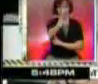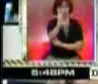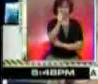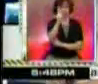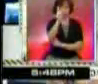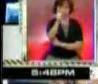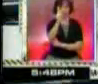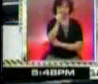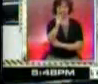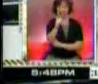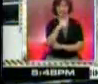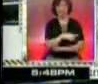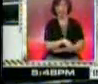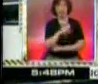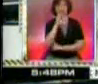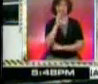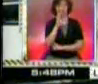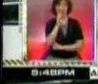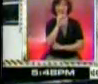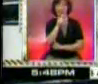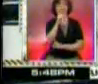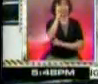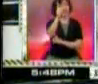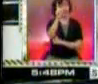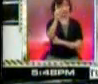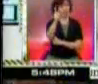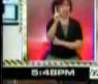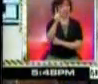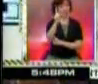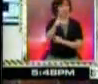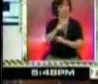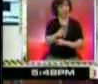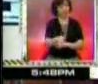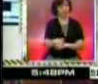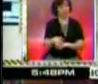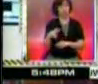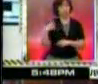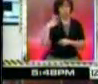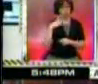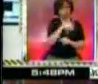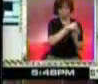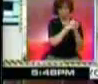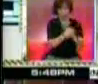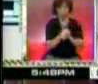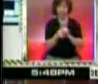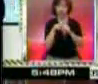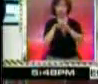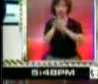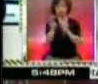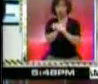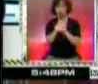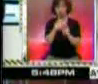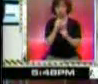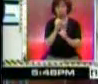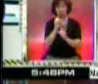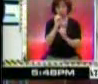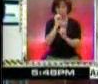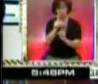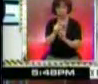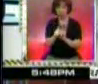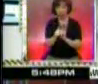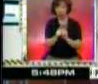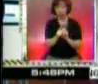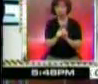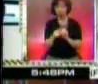Tumbungan. Colonel Tumbungan, talagang yari. O sige sir, sasamaan po namin sa Tambungan pa, Tambungan. Tambungan. Sir, Colonel. Sige